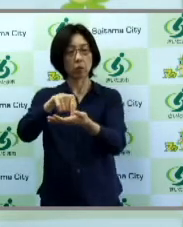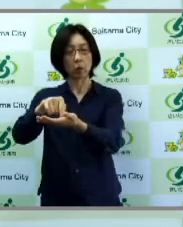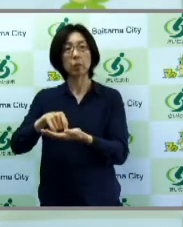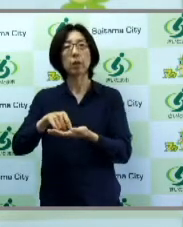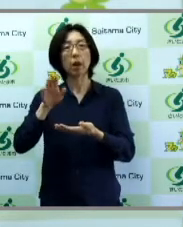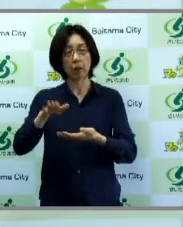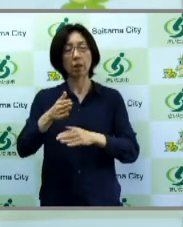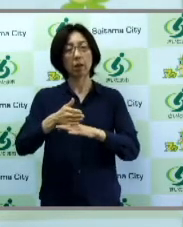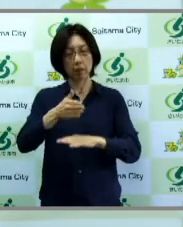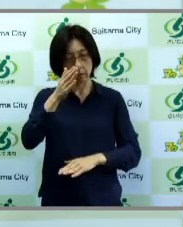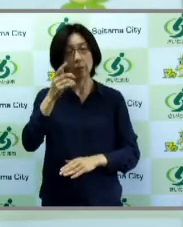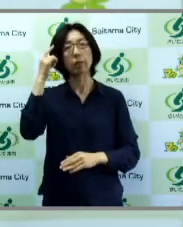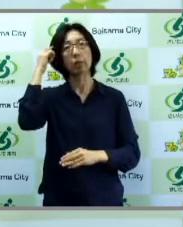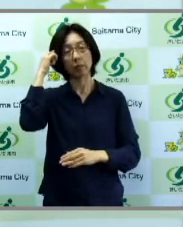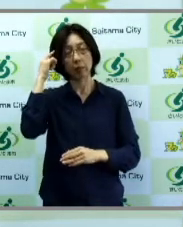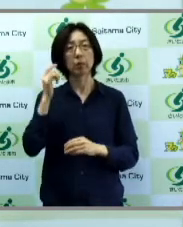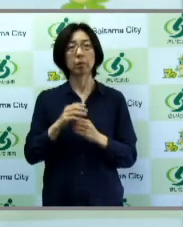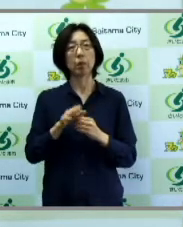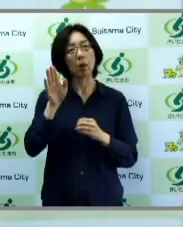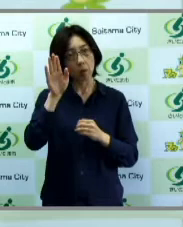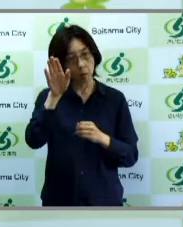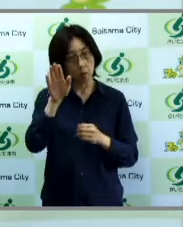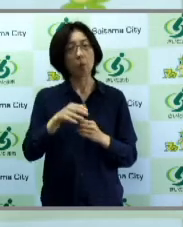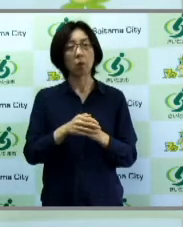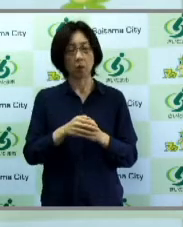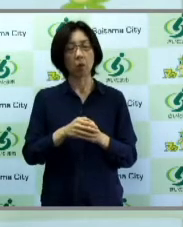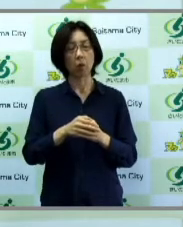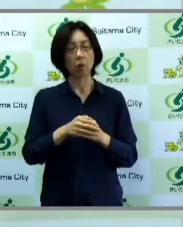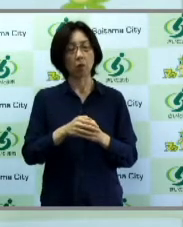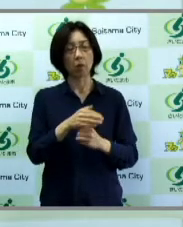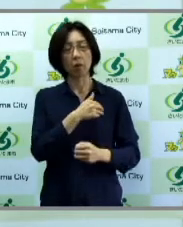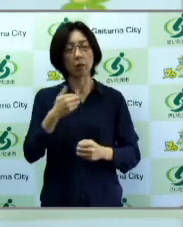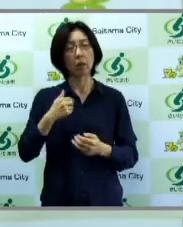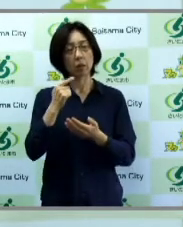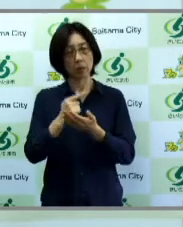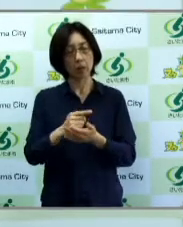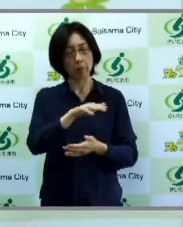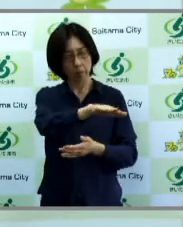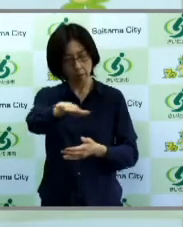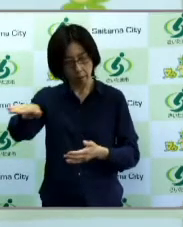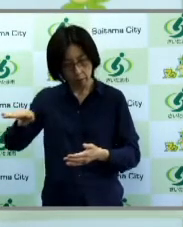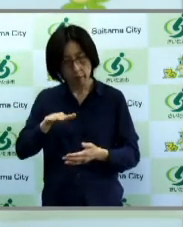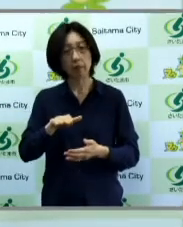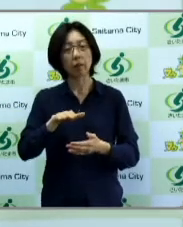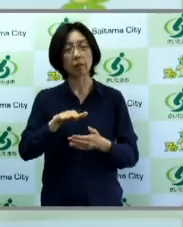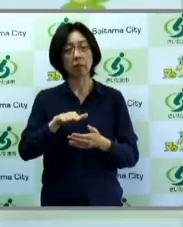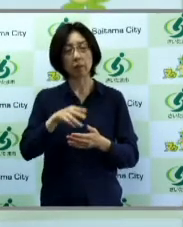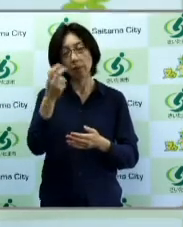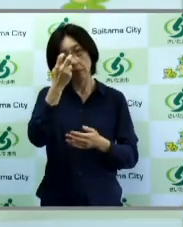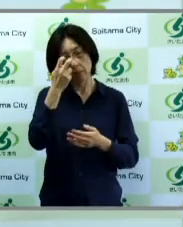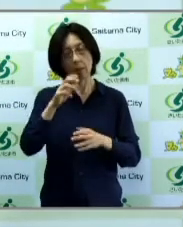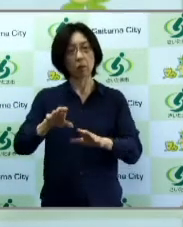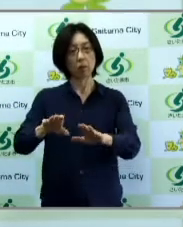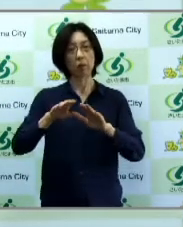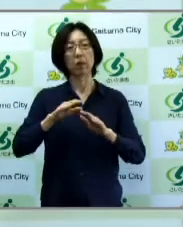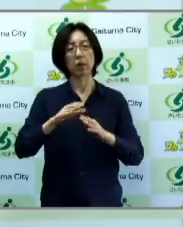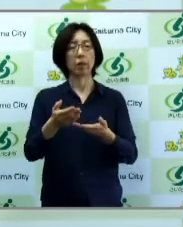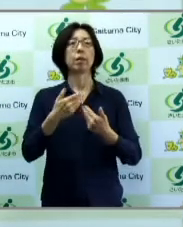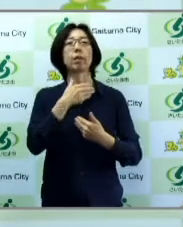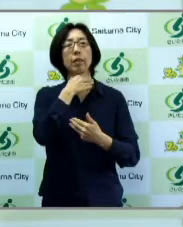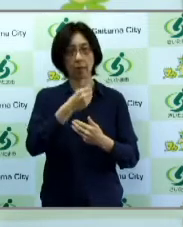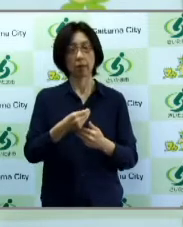ご協力いただける店舗をですね、少しでも増やして、あるいはそこで働く皆さんの PCR 検査を増